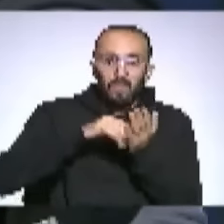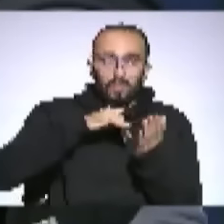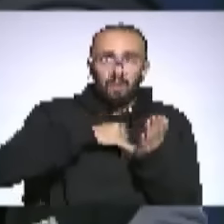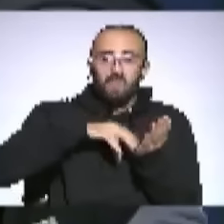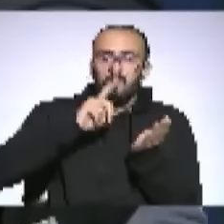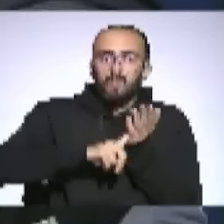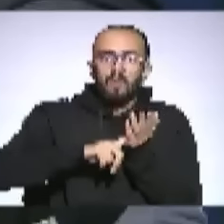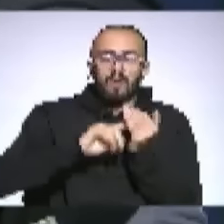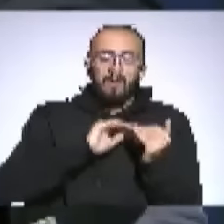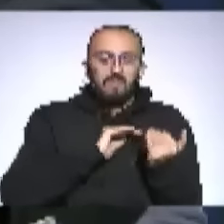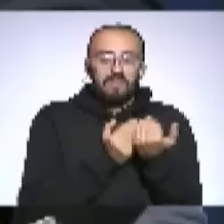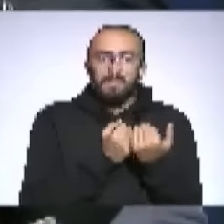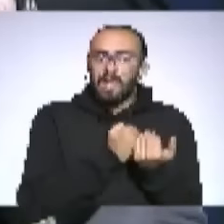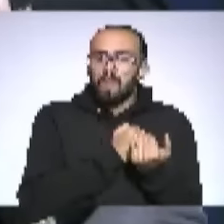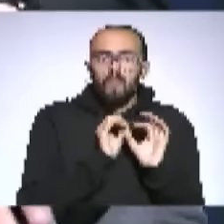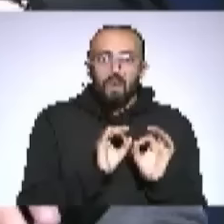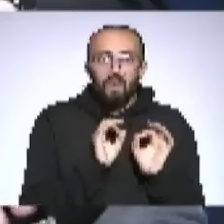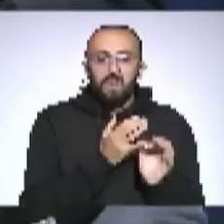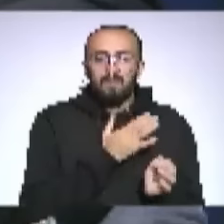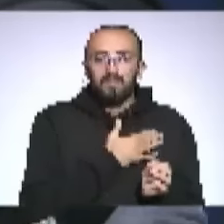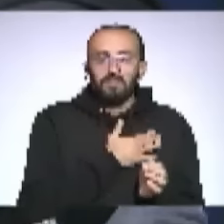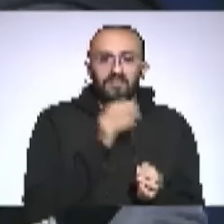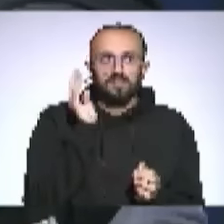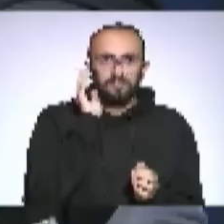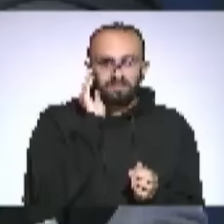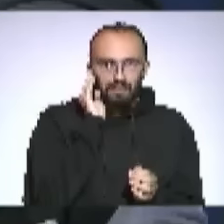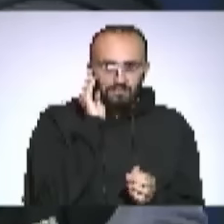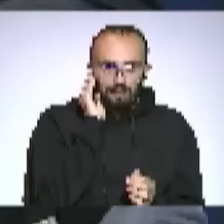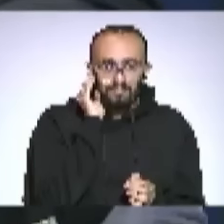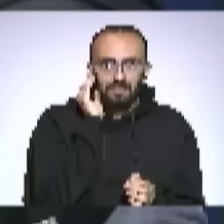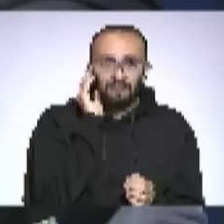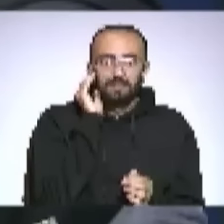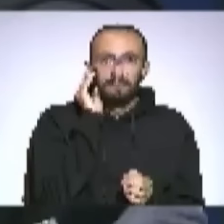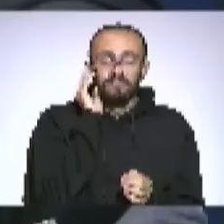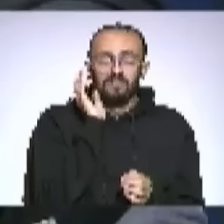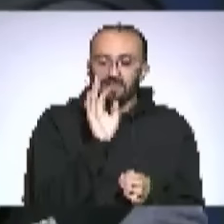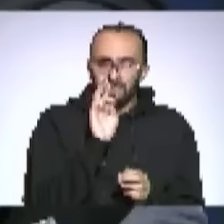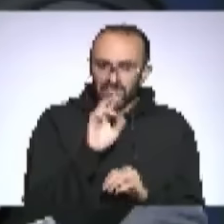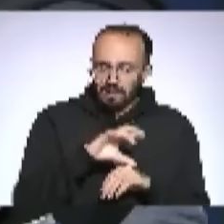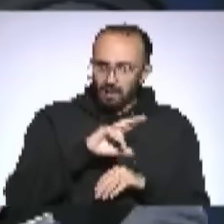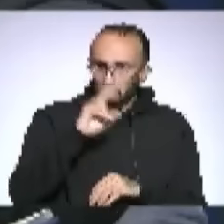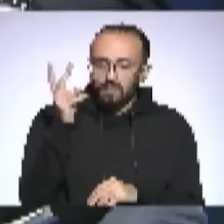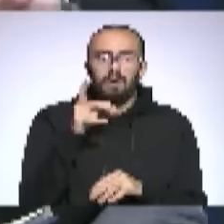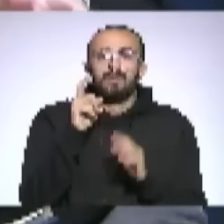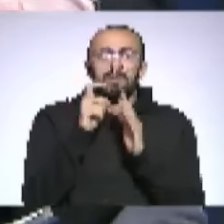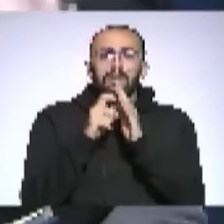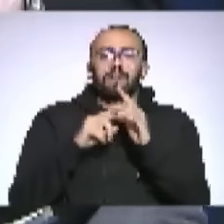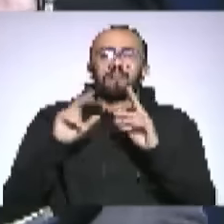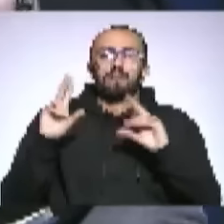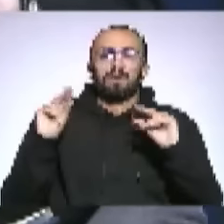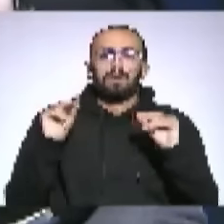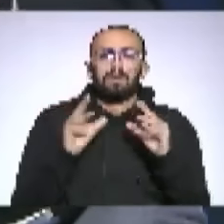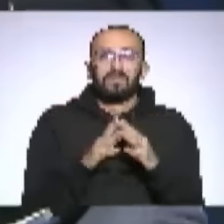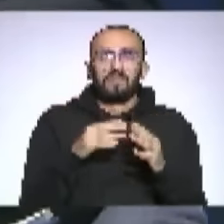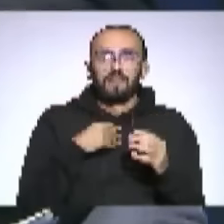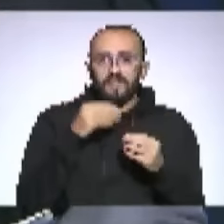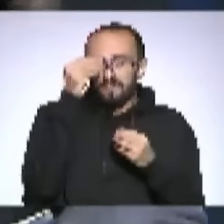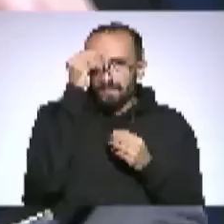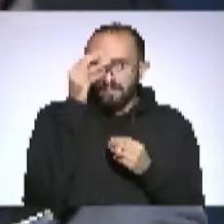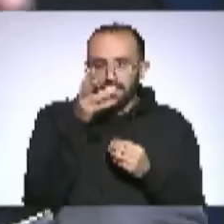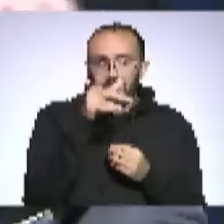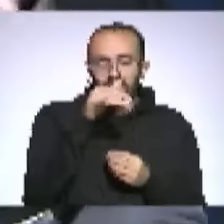في ايمان ولا عقيده ومع ذلك هو تغيير الكنيسه لها نفس الايمان والعقيده يعني عايز اقوللك